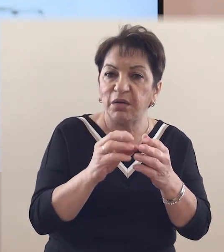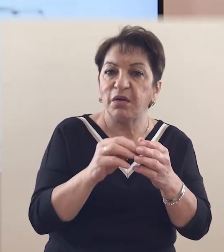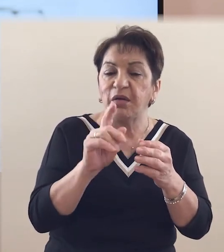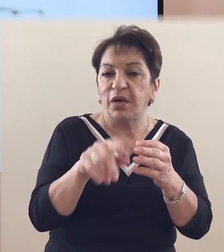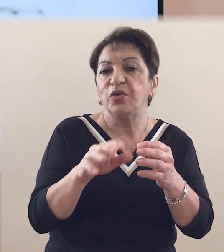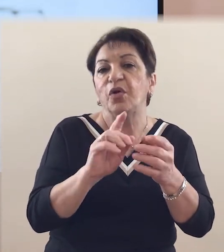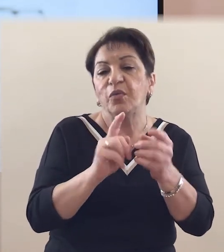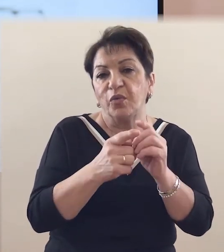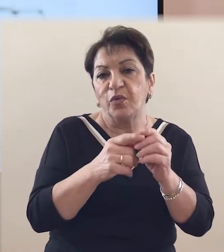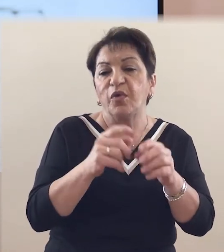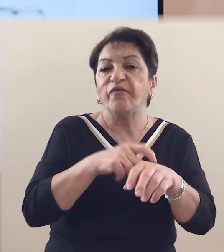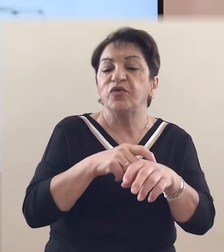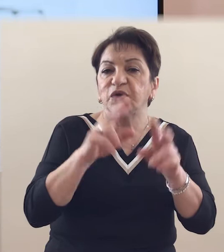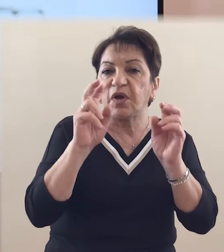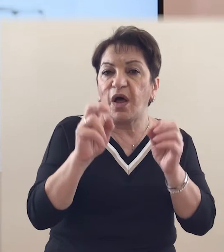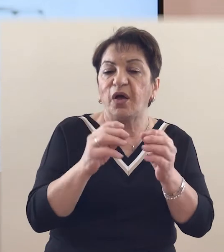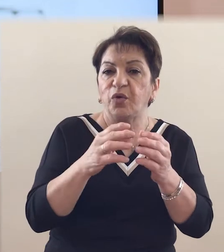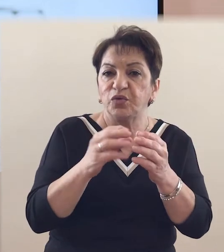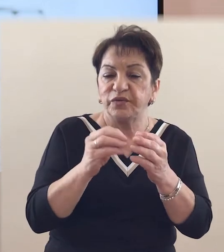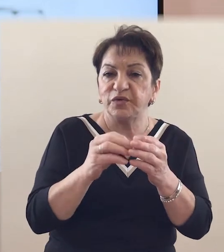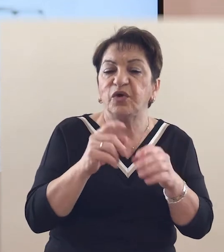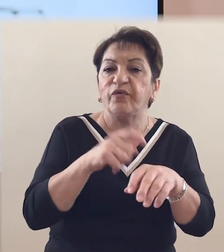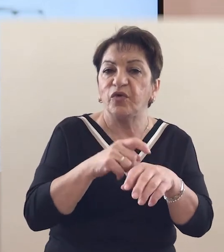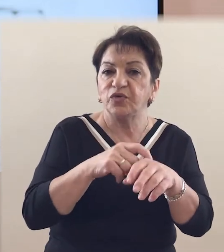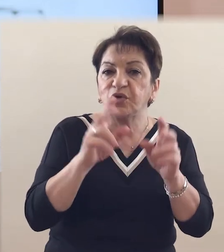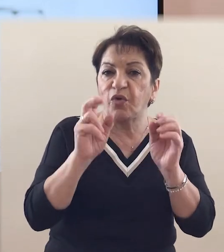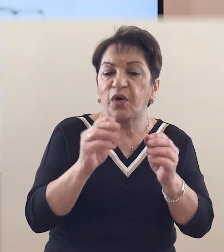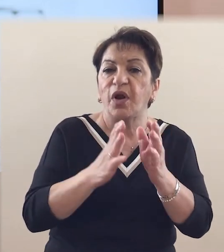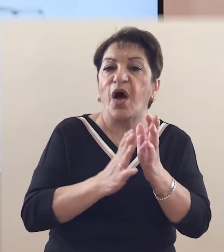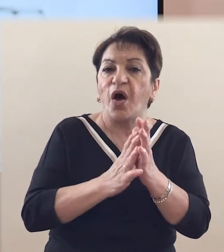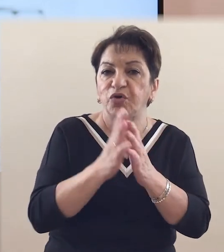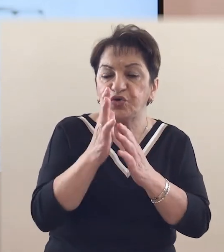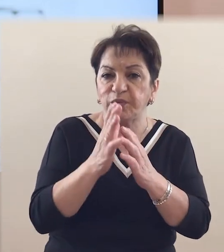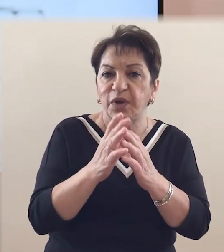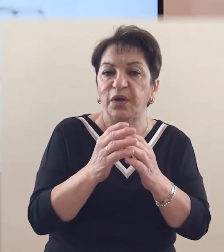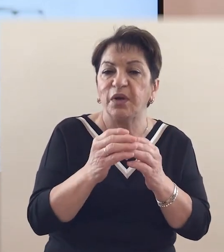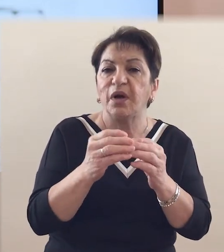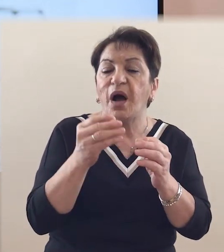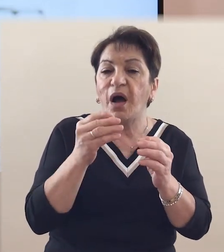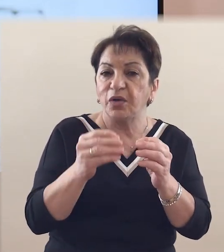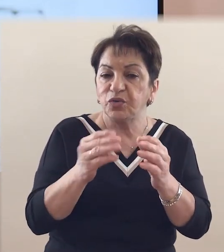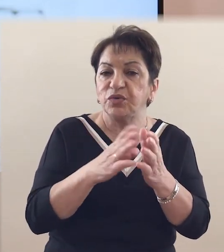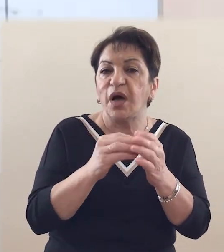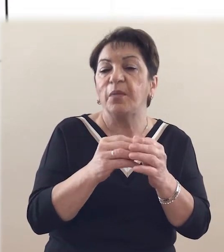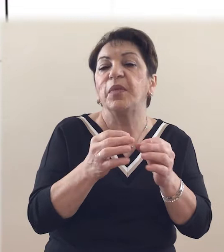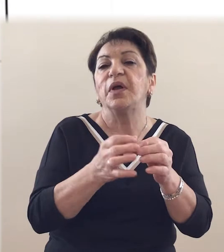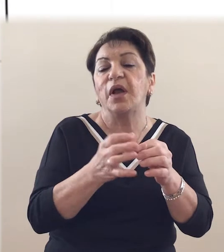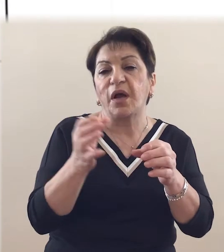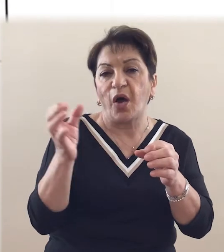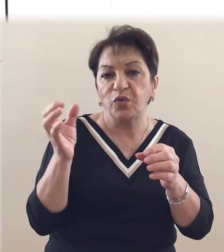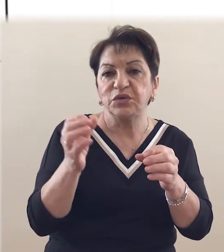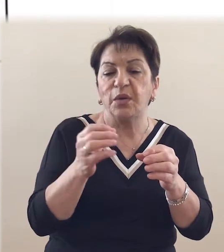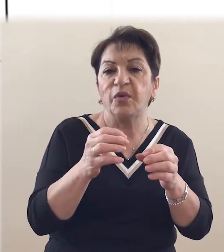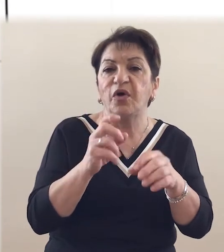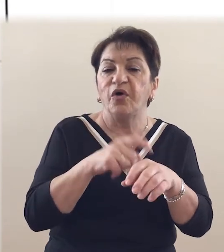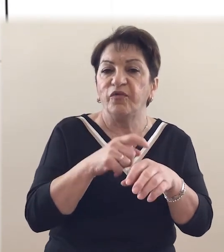փոխարինվում է ոսկրային հյուսվածքով։ Ոսկրերն աճում են ինչպես հաստությամբ, այնպես էլ երկարությամբ։ Ոսկրերի